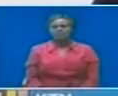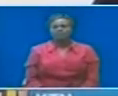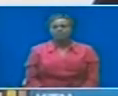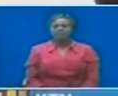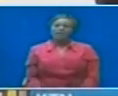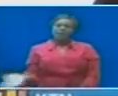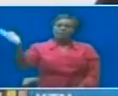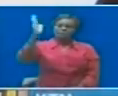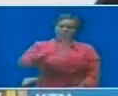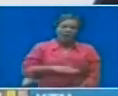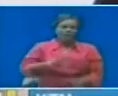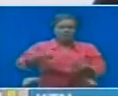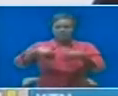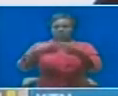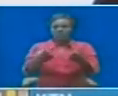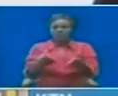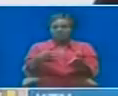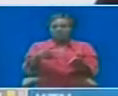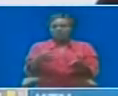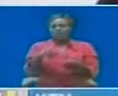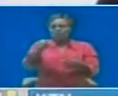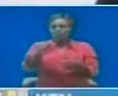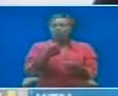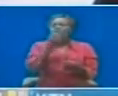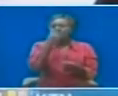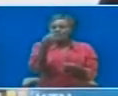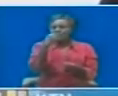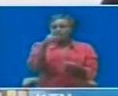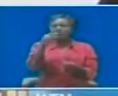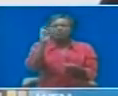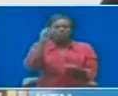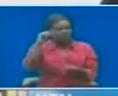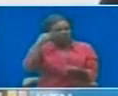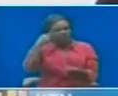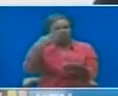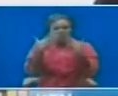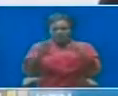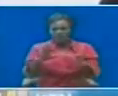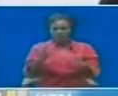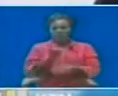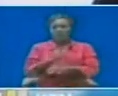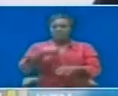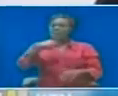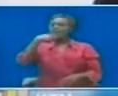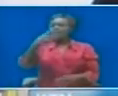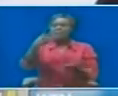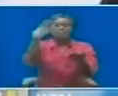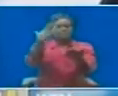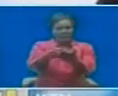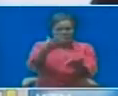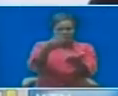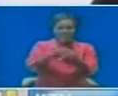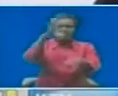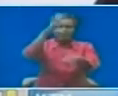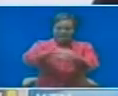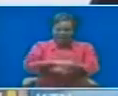Na akirudi atapewa mfupa anaambiwa chukua tena tafuna ukiangalia zimefika wapi. Ninasema namna hii pesa tunayopewa